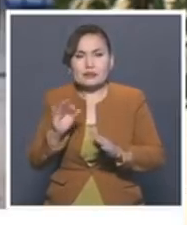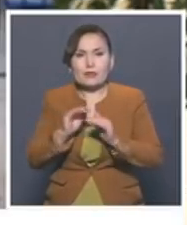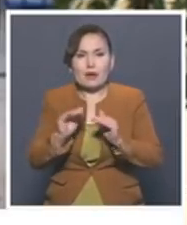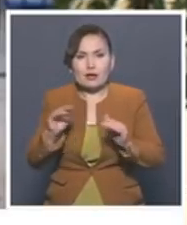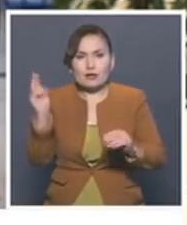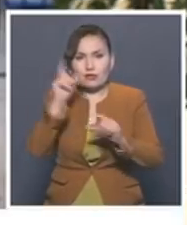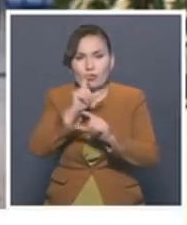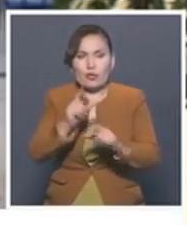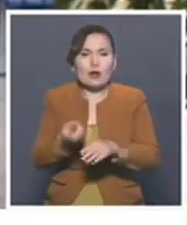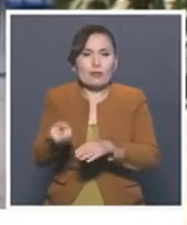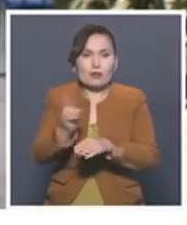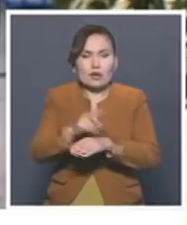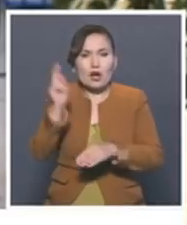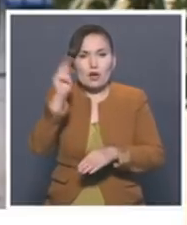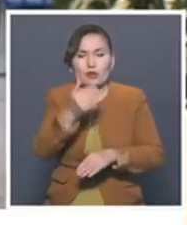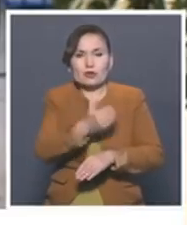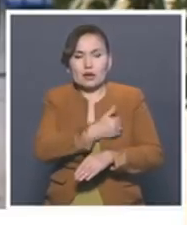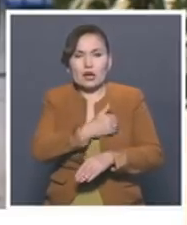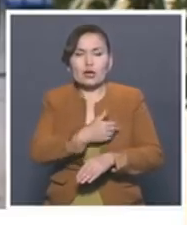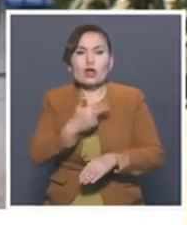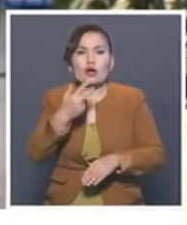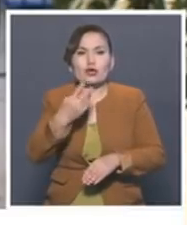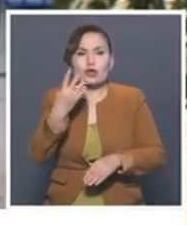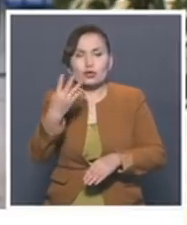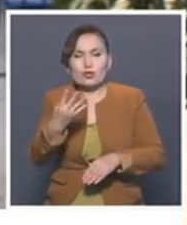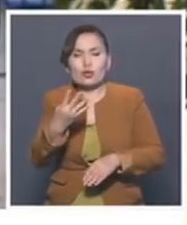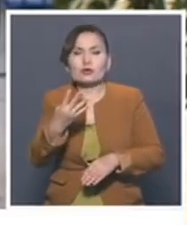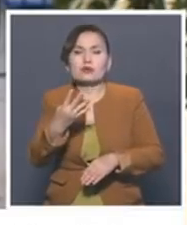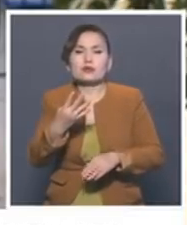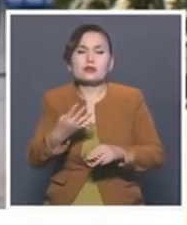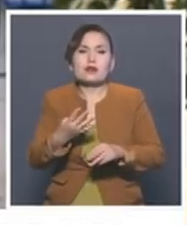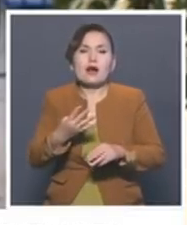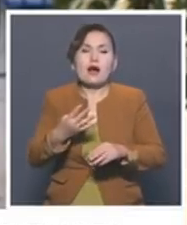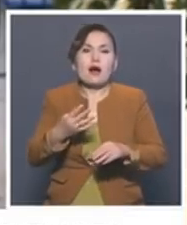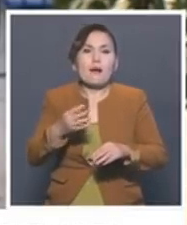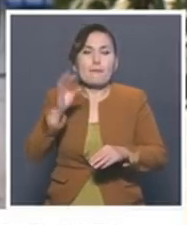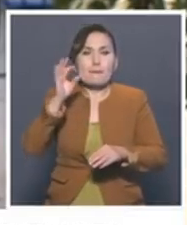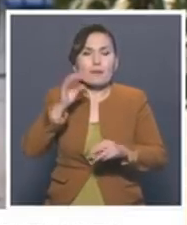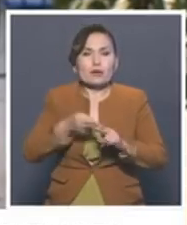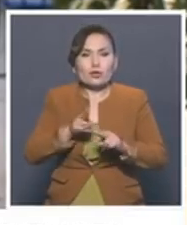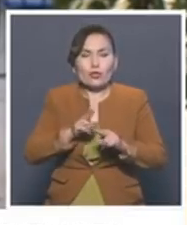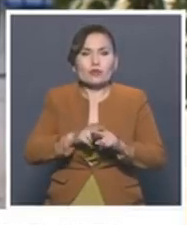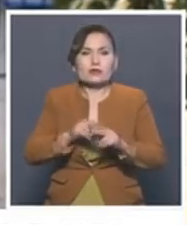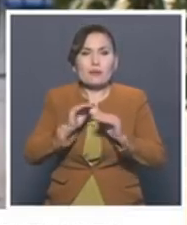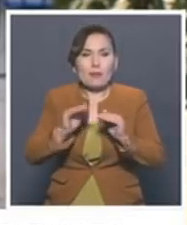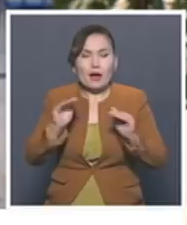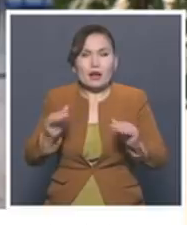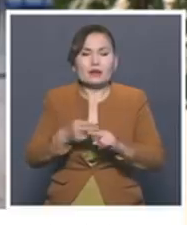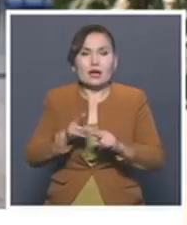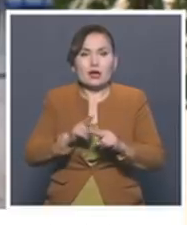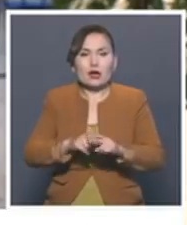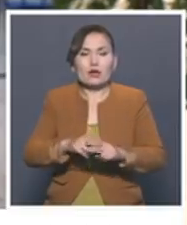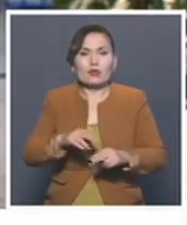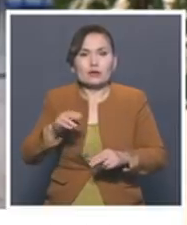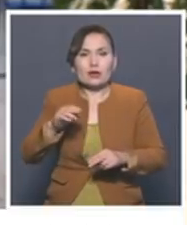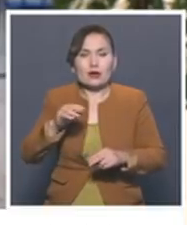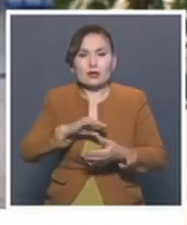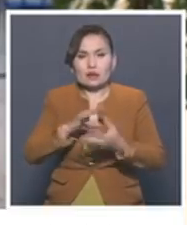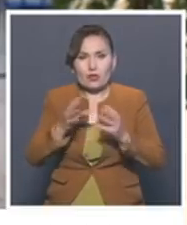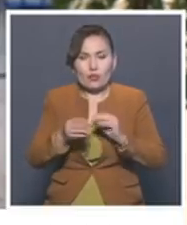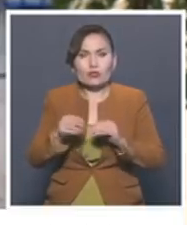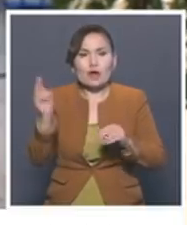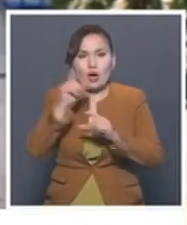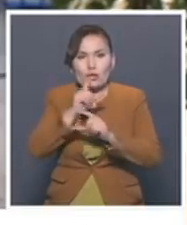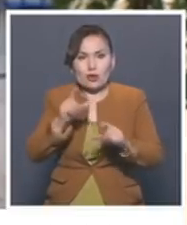және 2-3-4 сыныптардың 30% мектепте кезекші сыныпта білім алғанды қалап отыр.